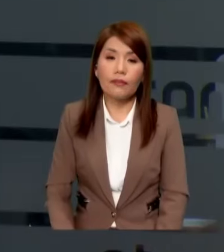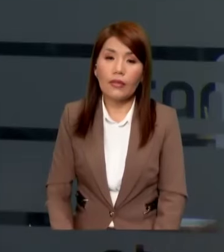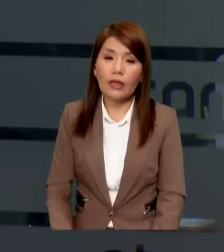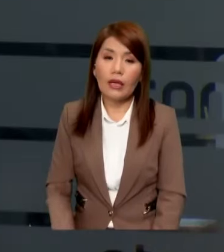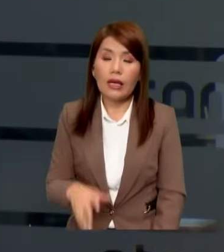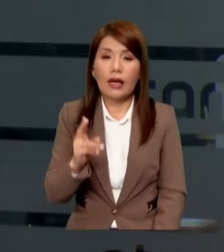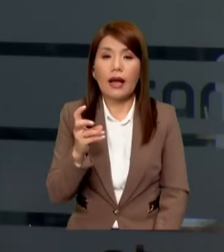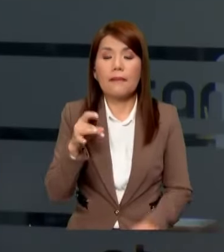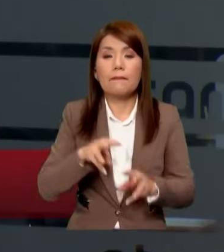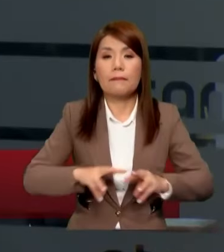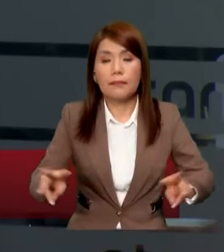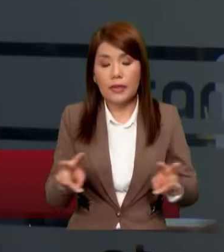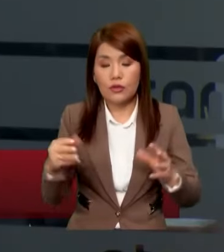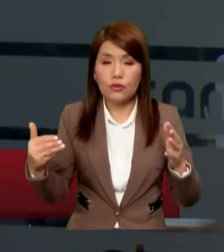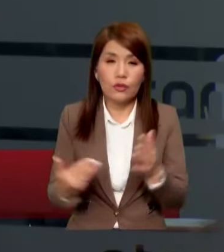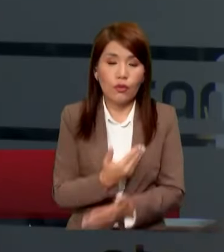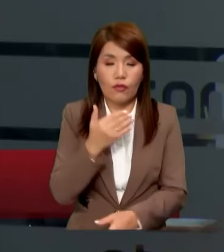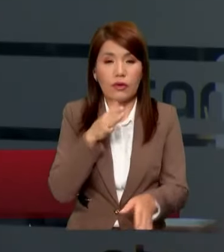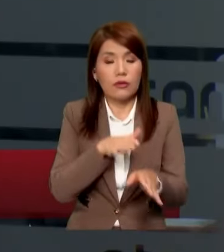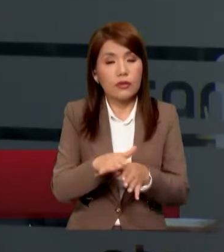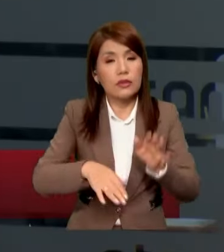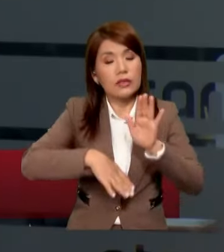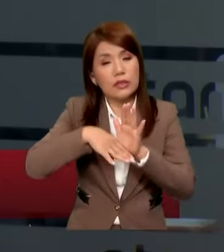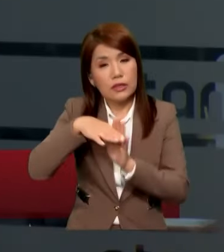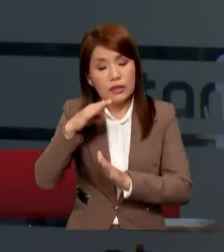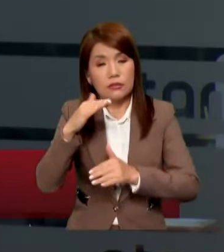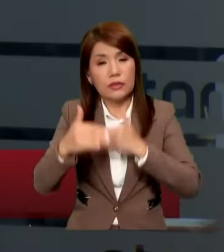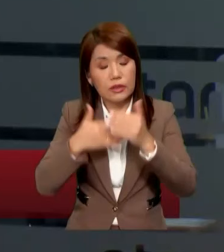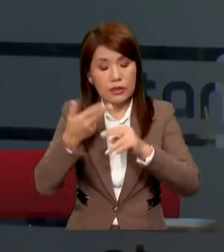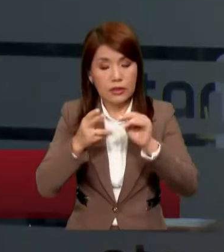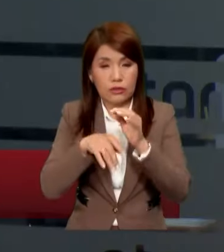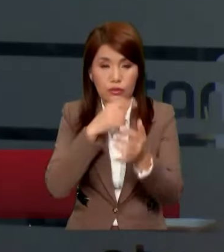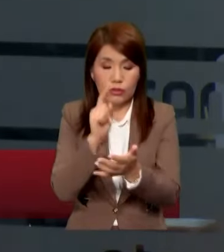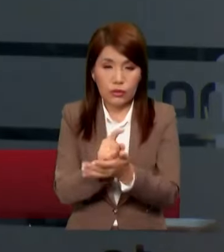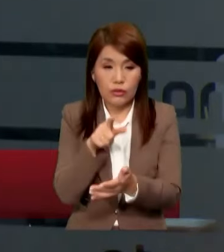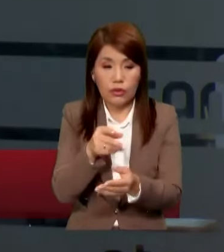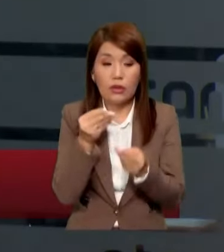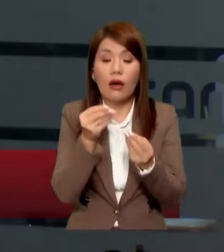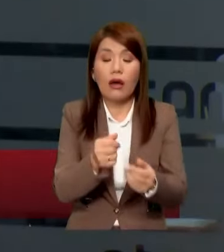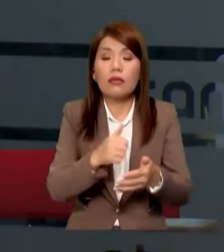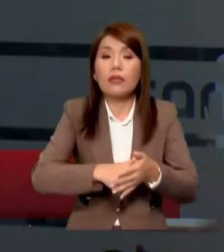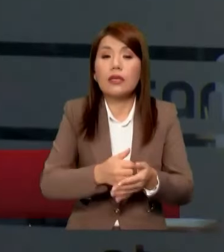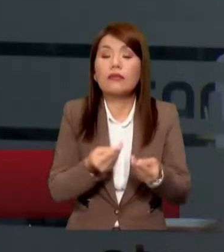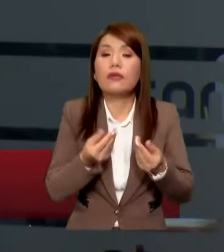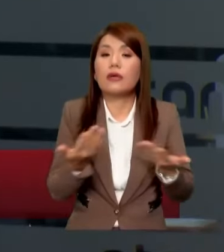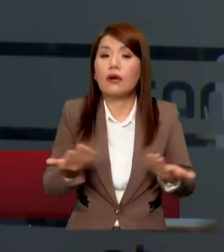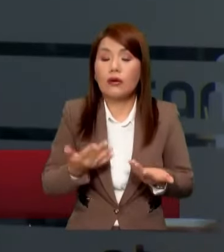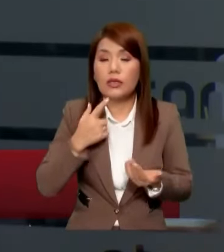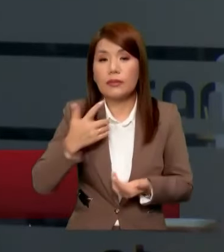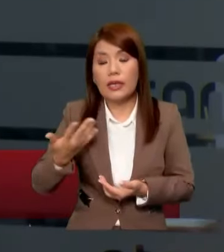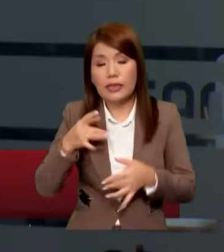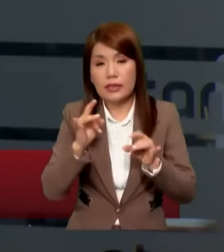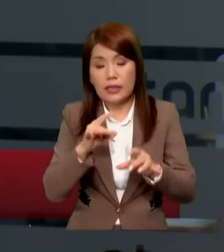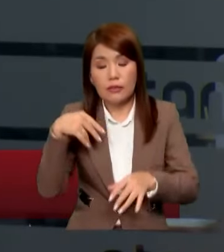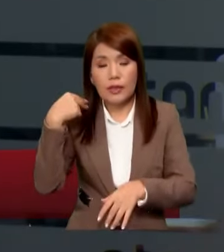Перед Кабмином в очередной раз стоит задача улучшать инвест-климат в стране. Все факторы, которые на него влияют, сегодня в рамках своего послания